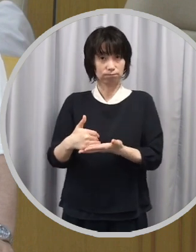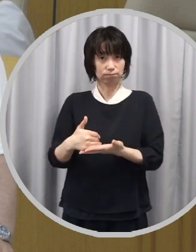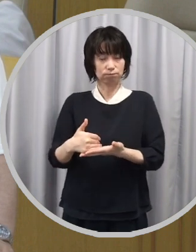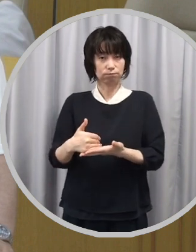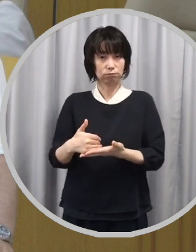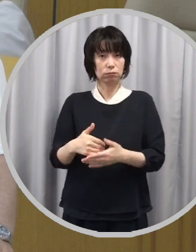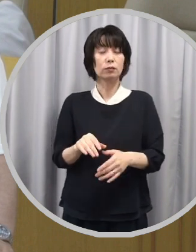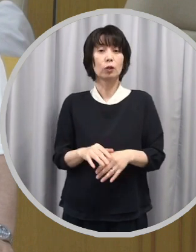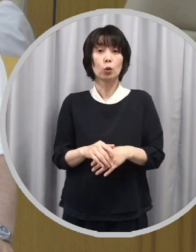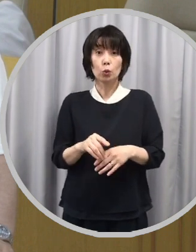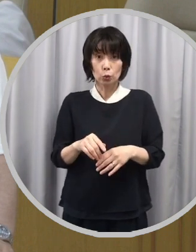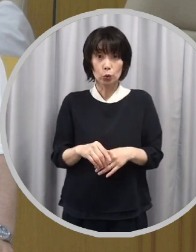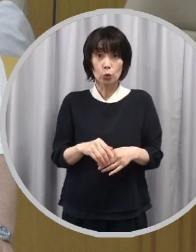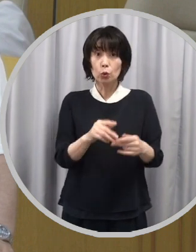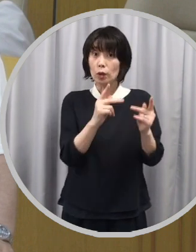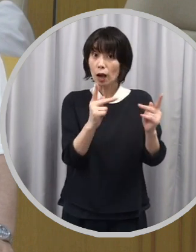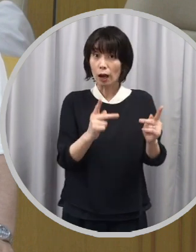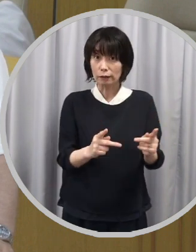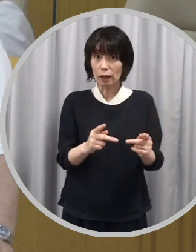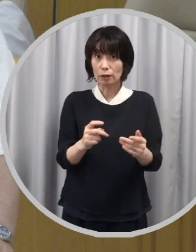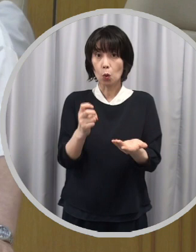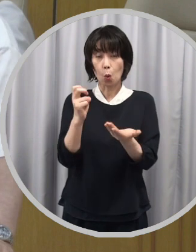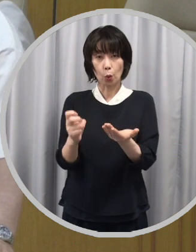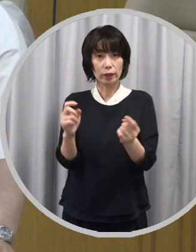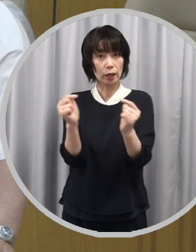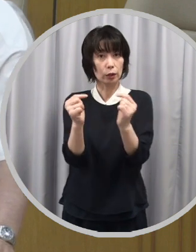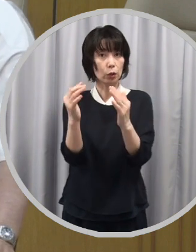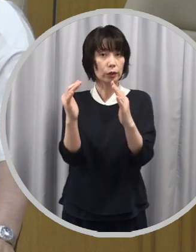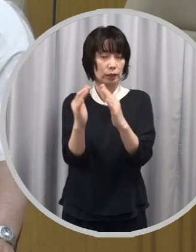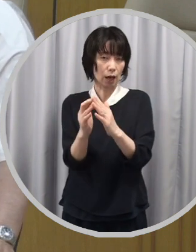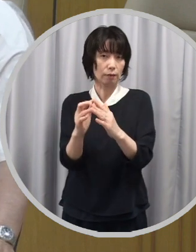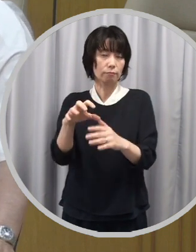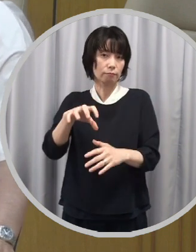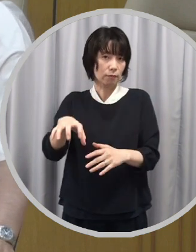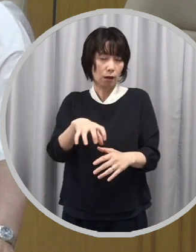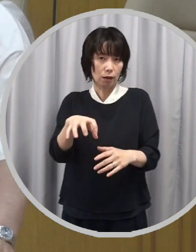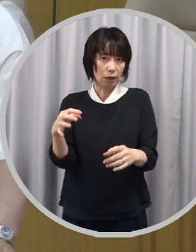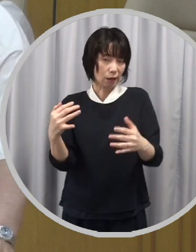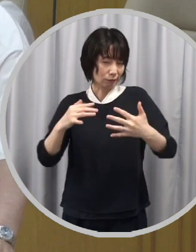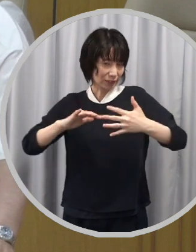それらの課題を法定協議会の場でしっかりと議論されて、